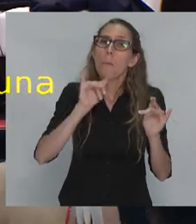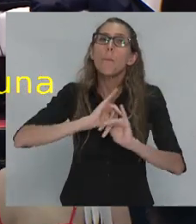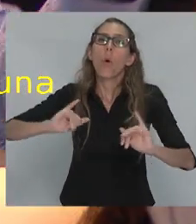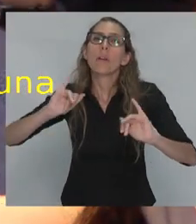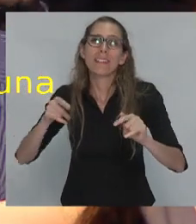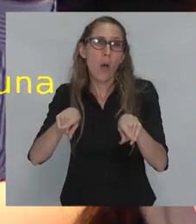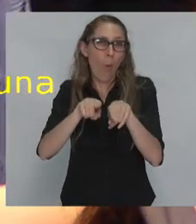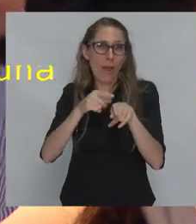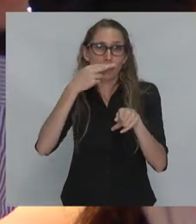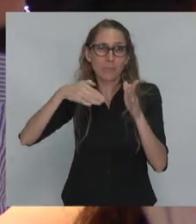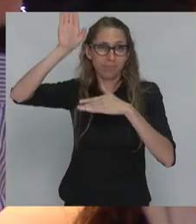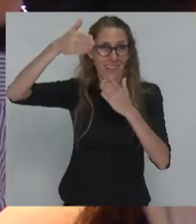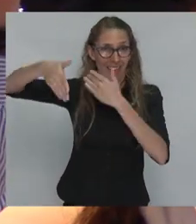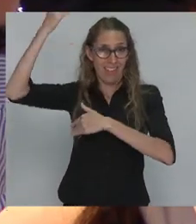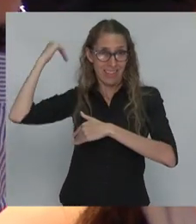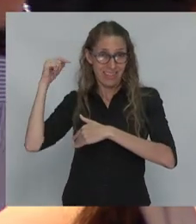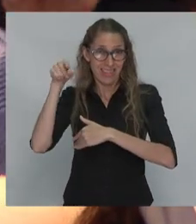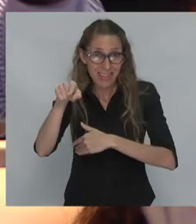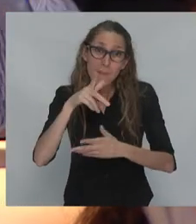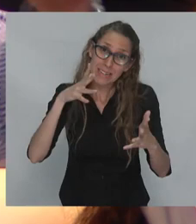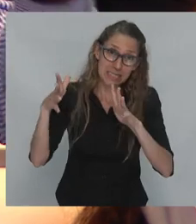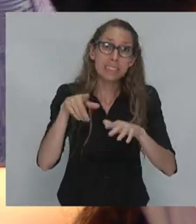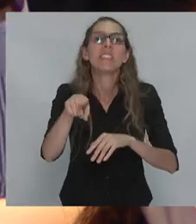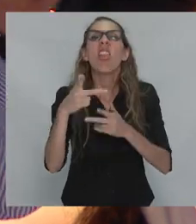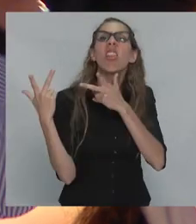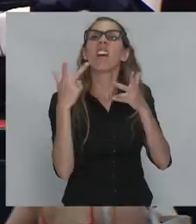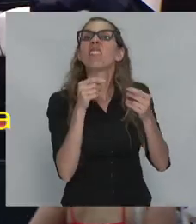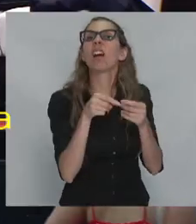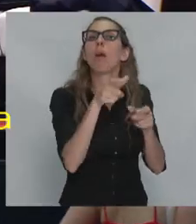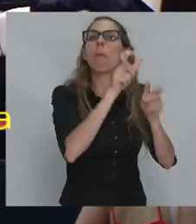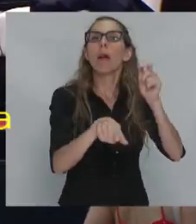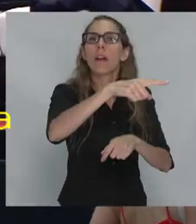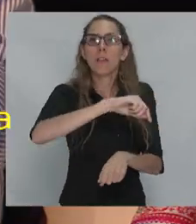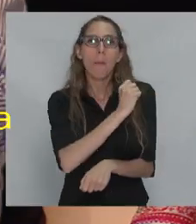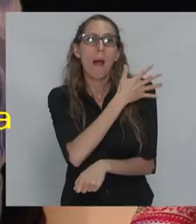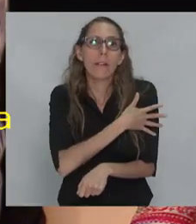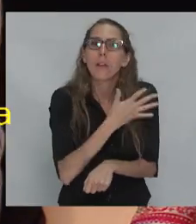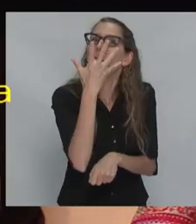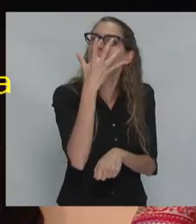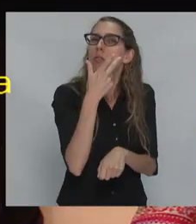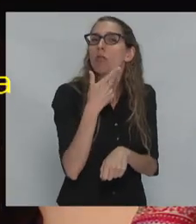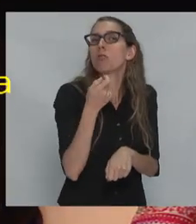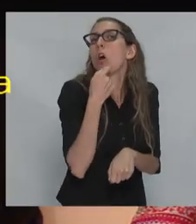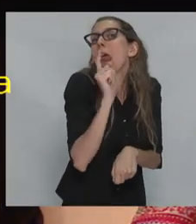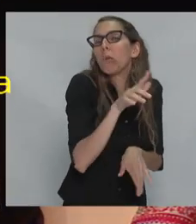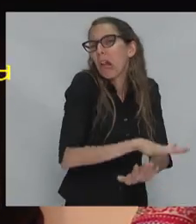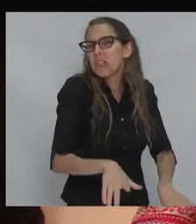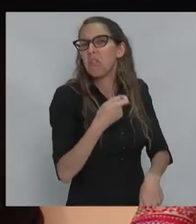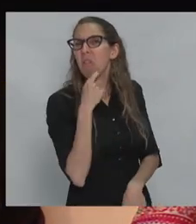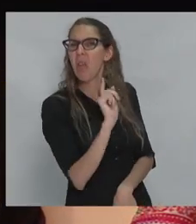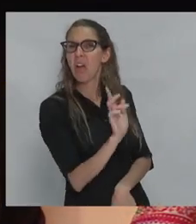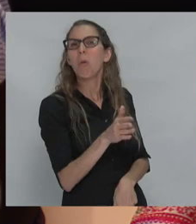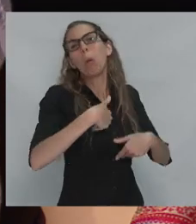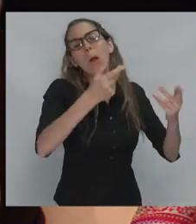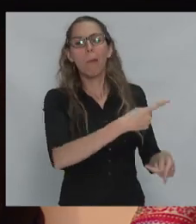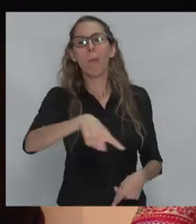enfants, c'est pour ça qu'ils les sacrifient. » Ça a été un slogan permanent. Oui, vous savez, leurs enfants ne comptent pas pour eux.